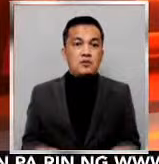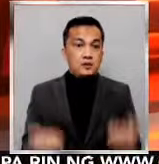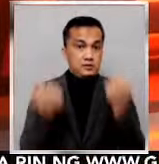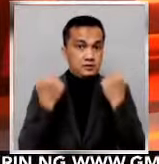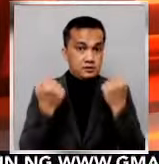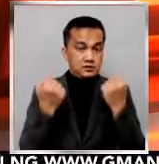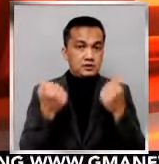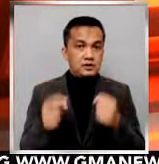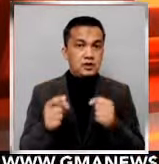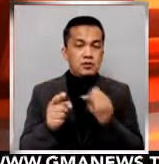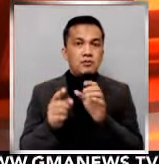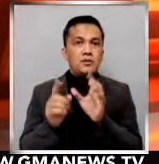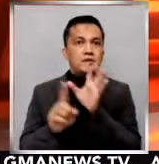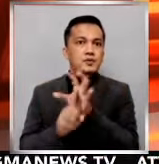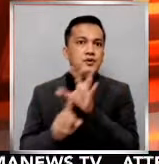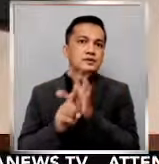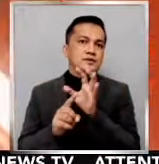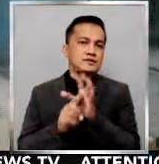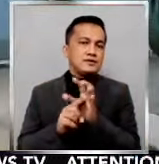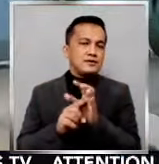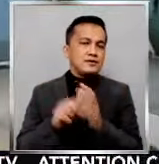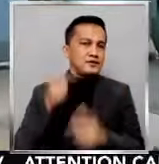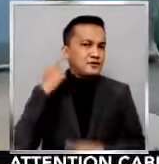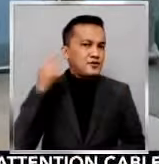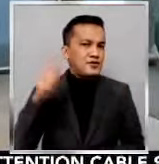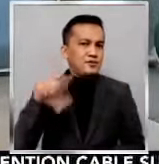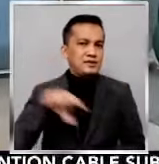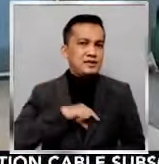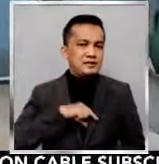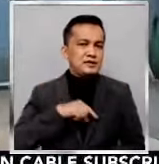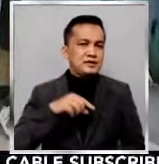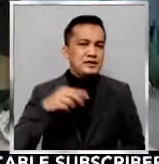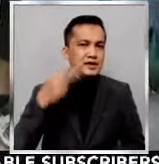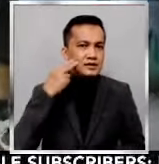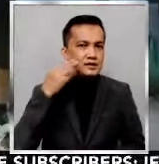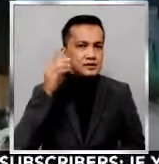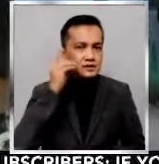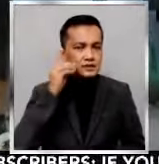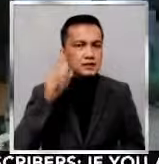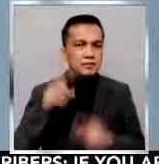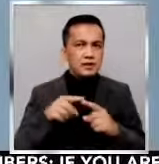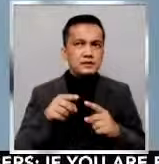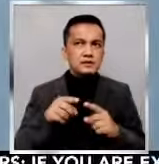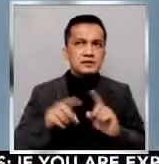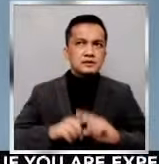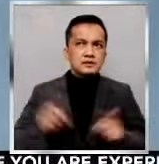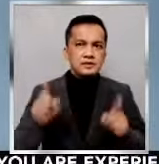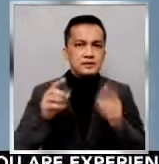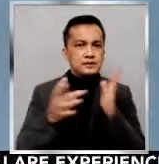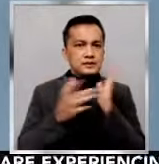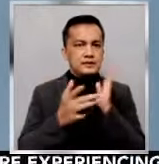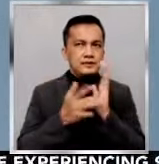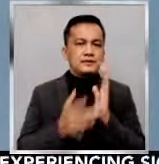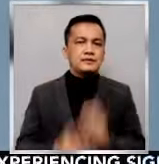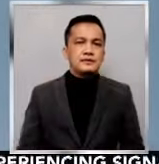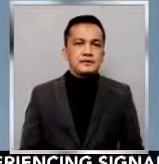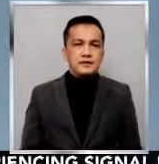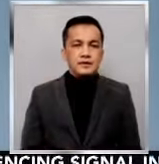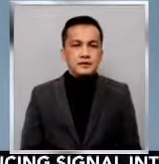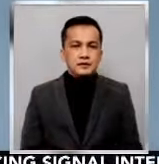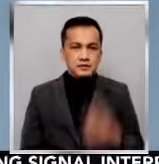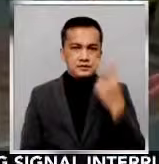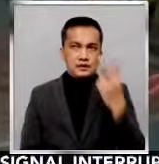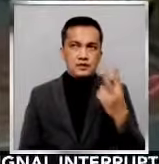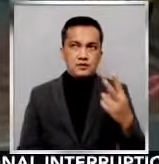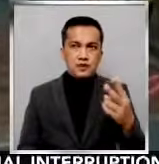ni Olympic gold medalist Heidlyn Diaz. Pero nagkakatalo sila sa technique. Dalawa ang moves na kailangan para